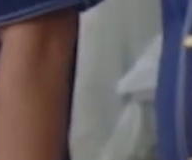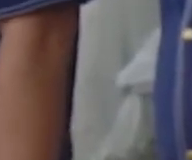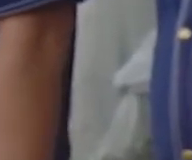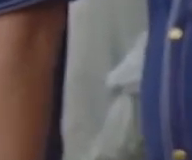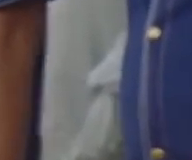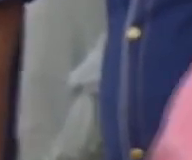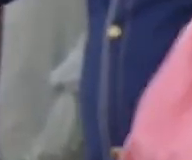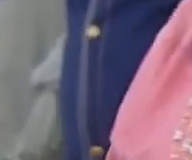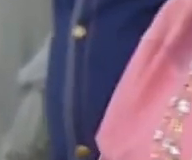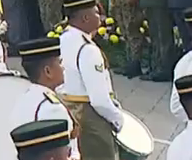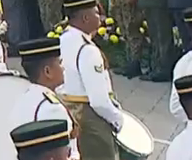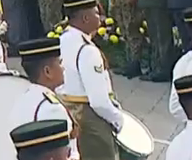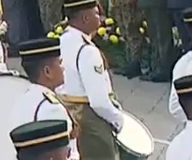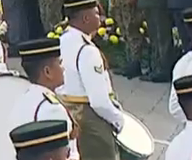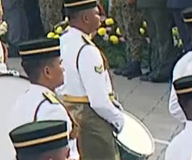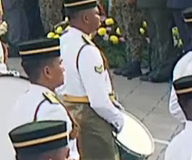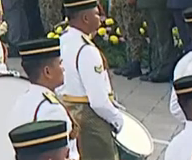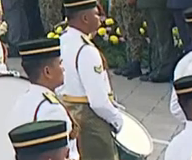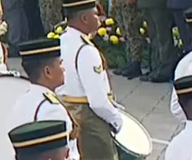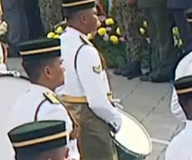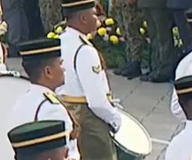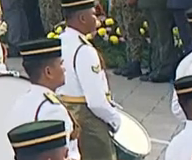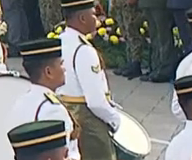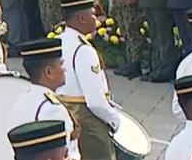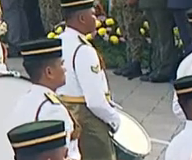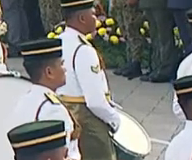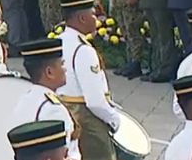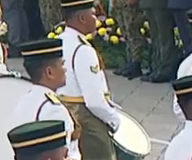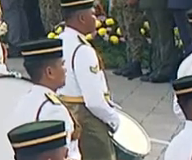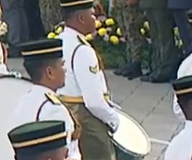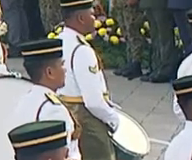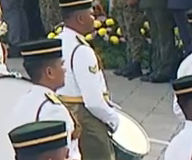barisan keluar awak utama.